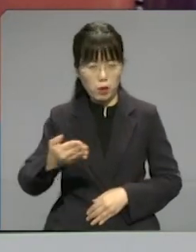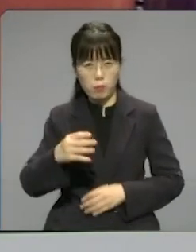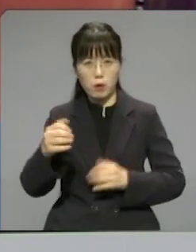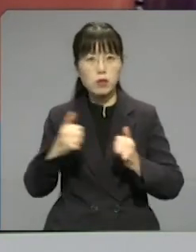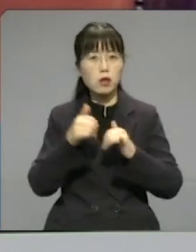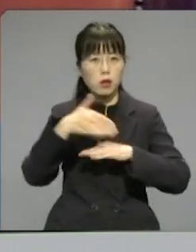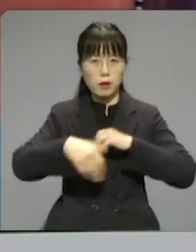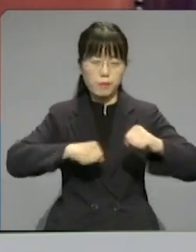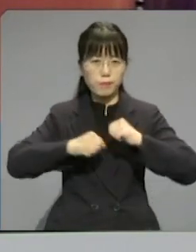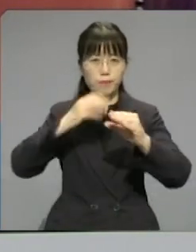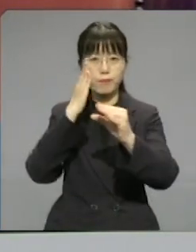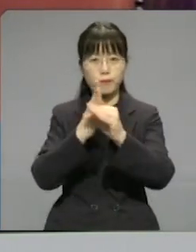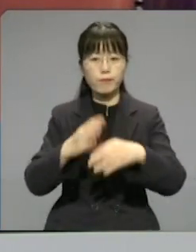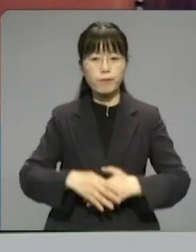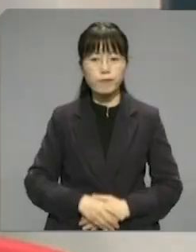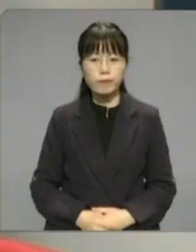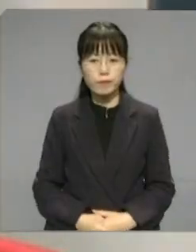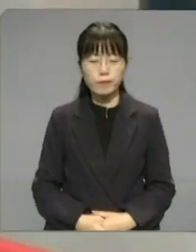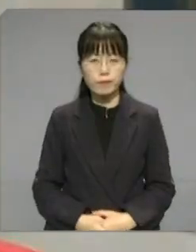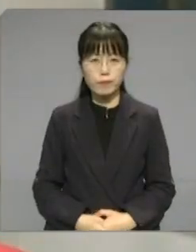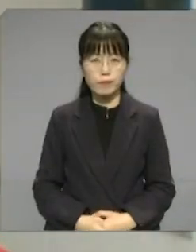소식 황다인 기자입니다.